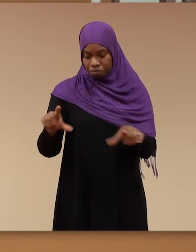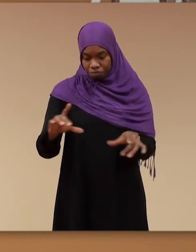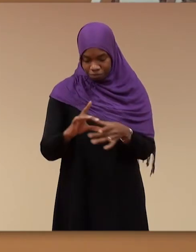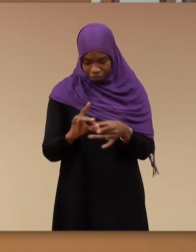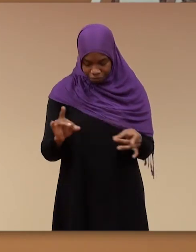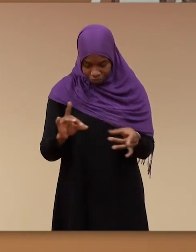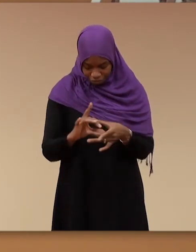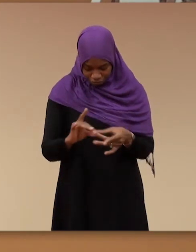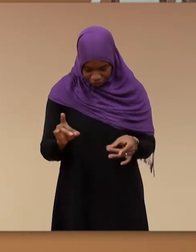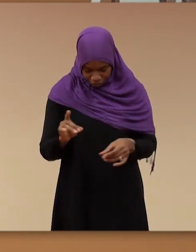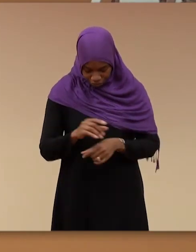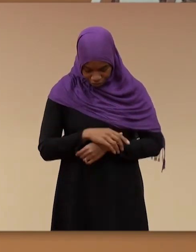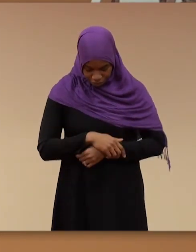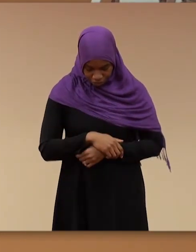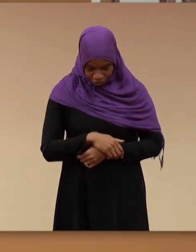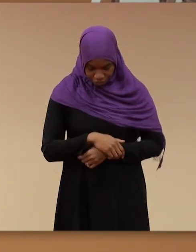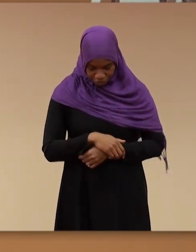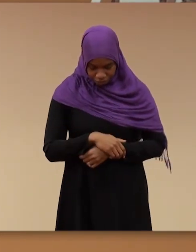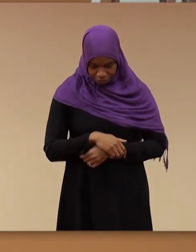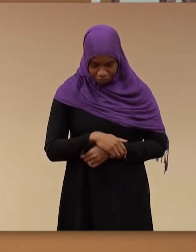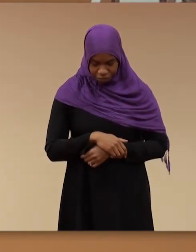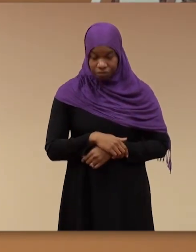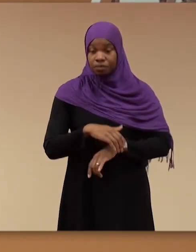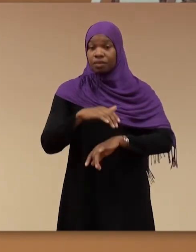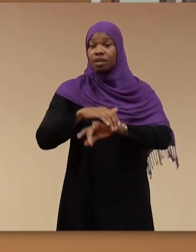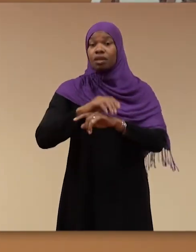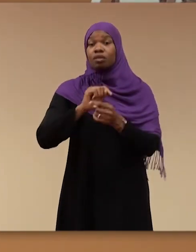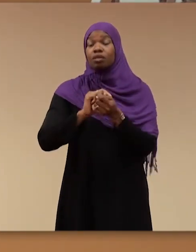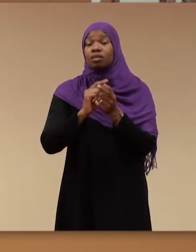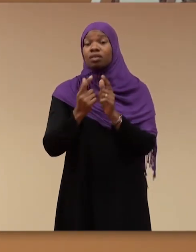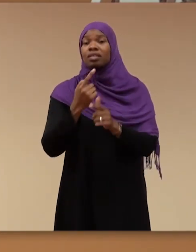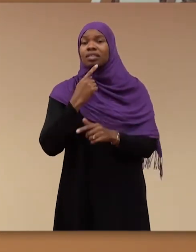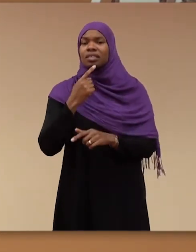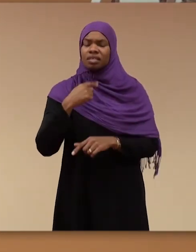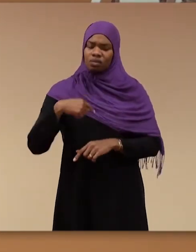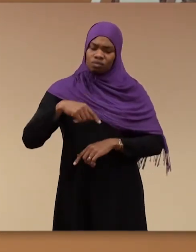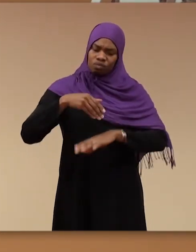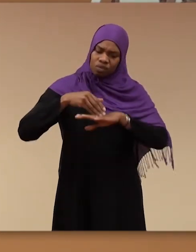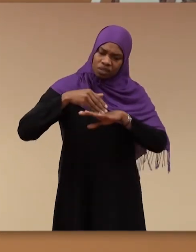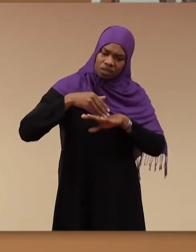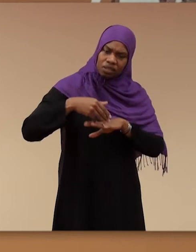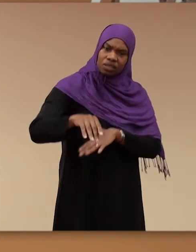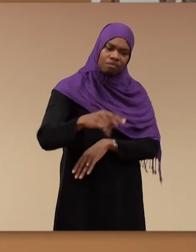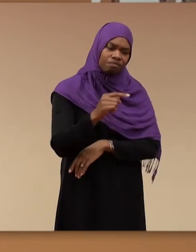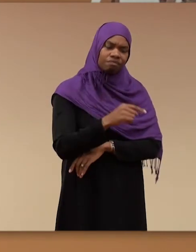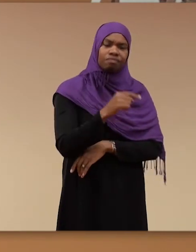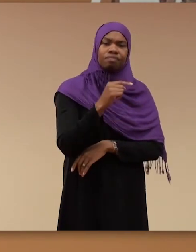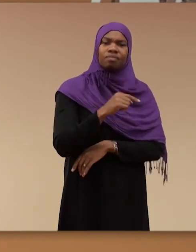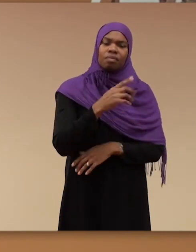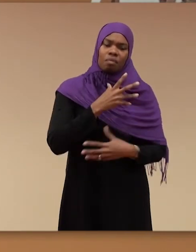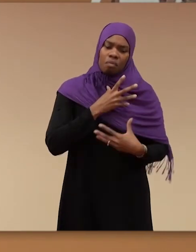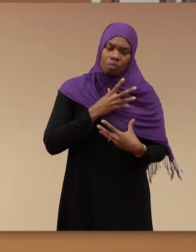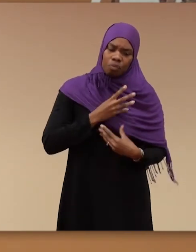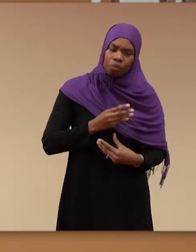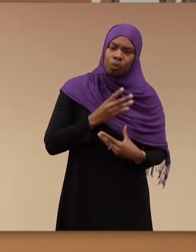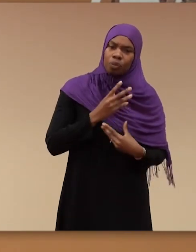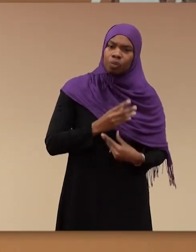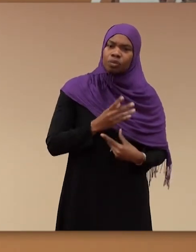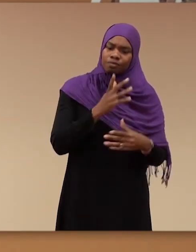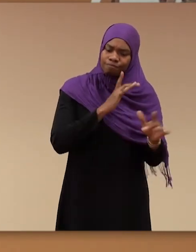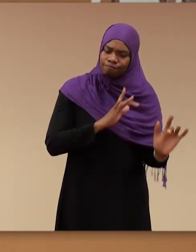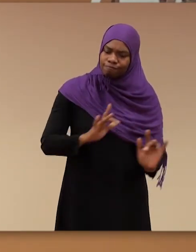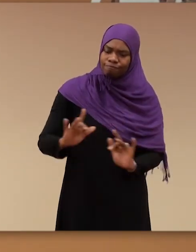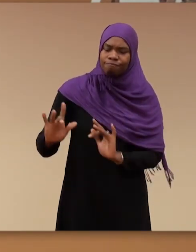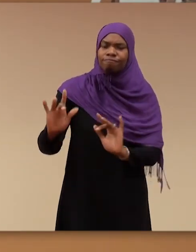إِلَّا رَحْمَةً لِلْعَالَمِينَ. Allah said, we have sent Muhammad a mercy and compassion and love and care